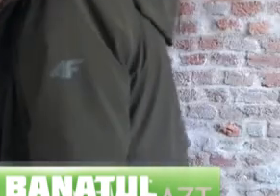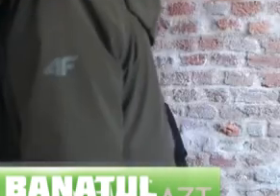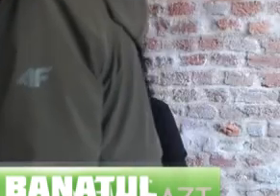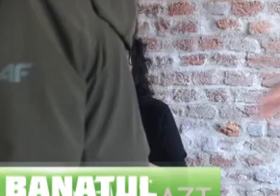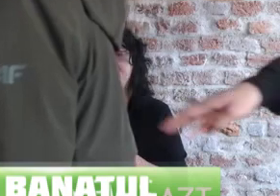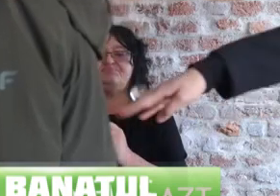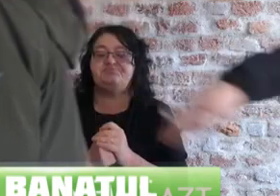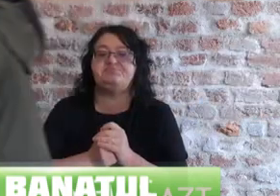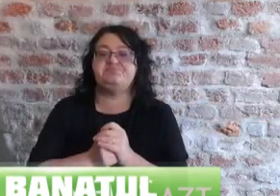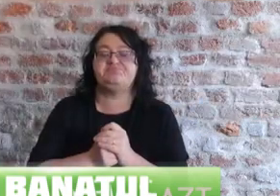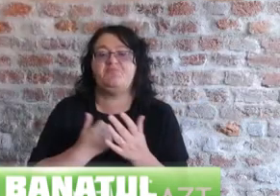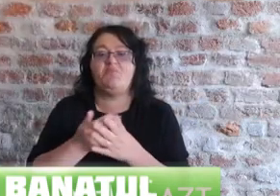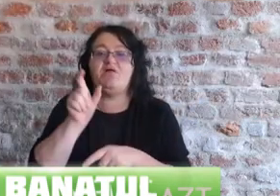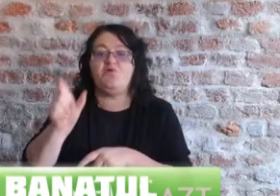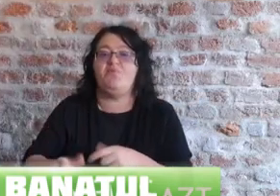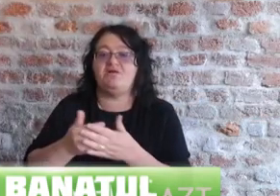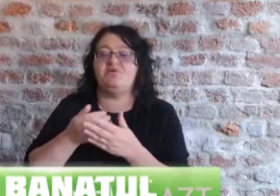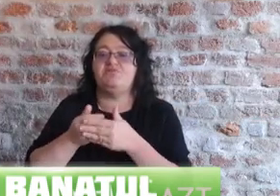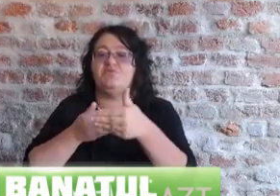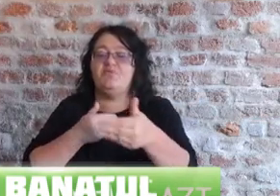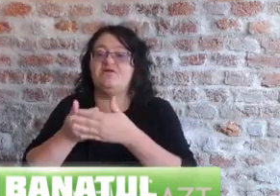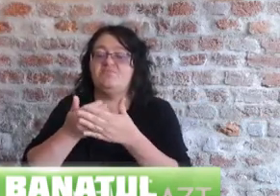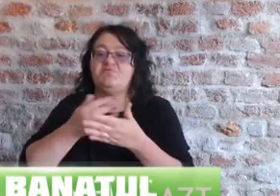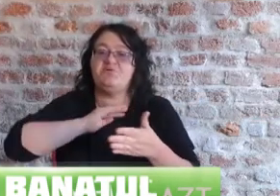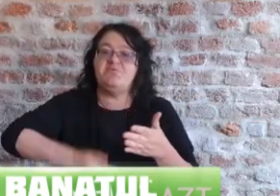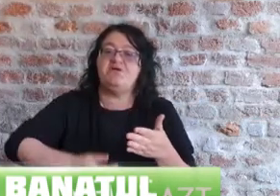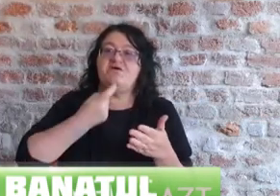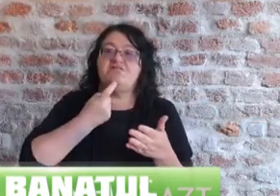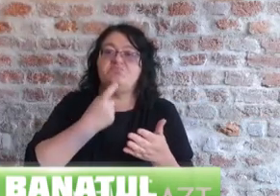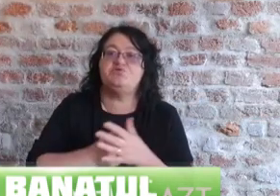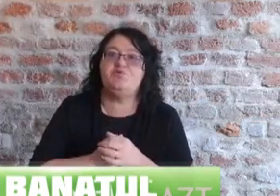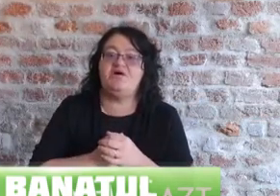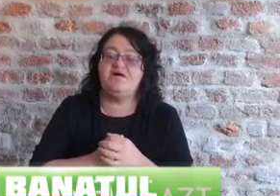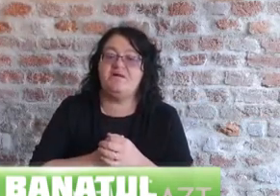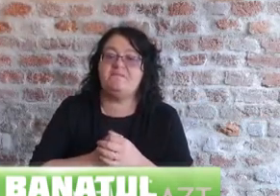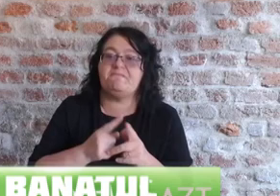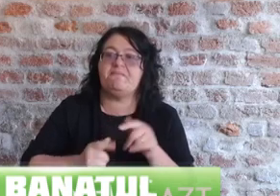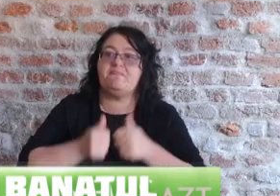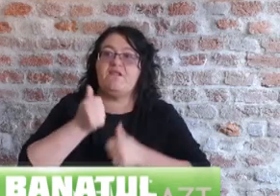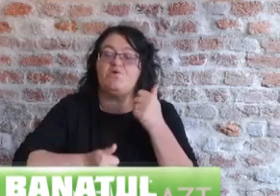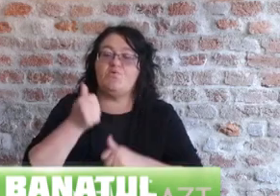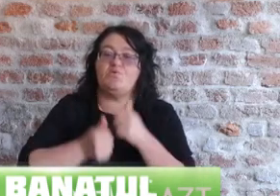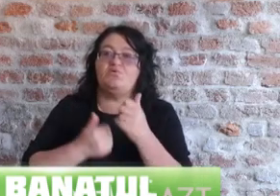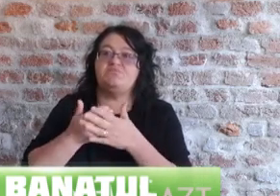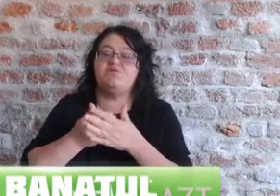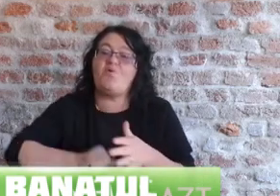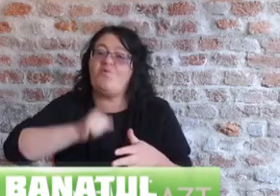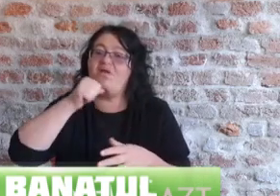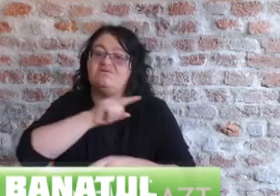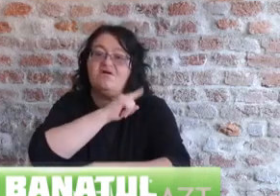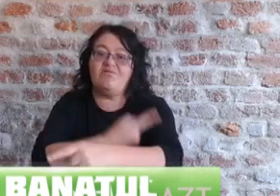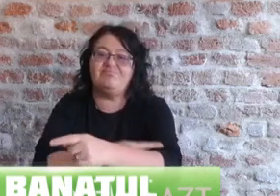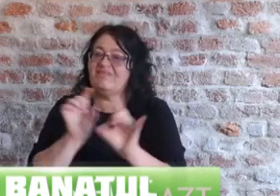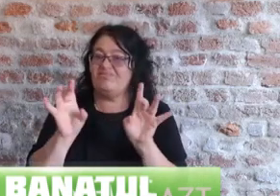concurs, pe de o parte din partea în cadrul primăriei Timișoara, un concurs de o astfel de complexitate nu s-a